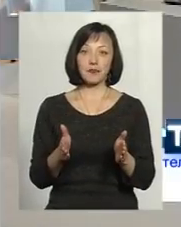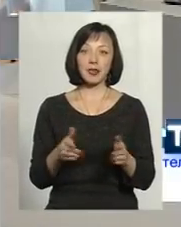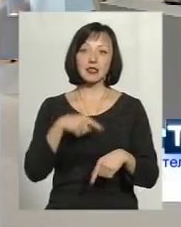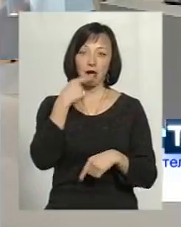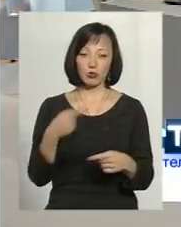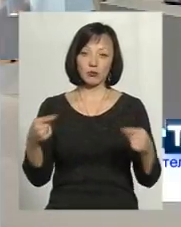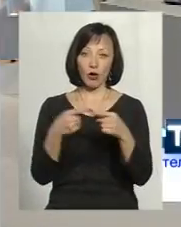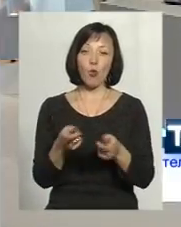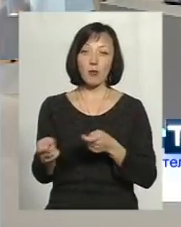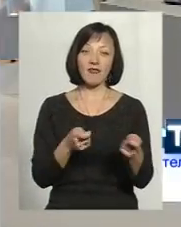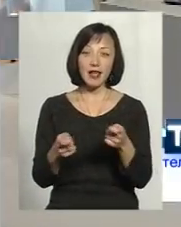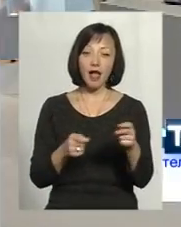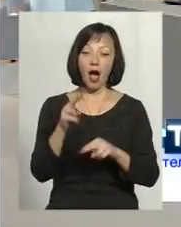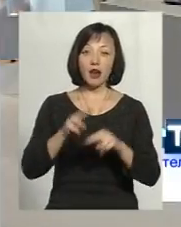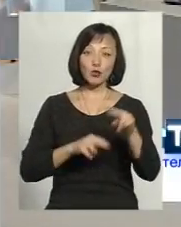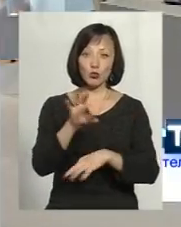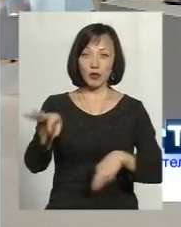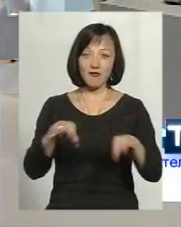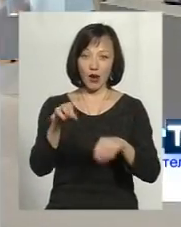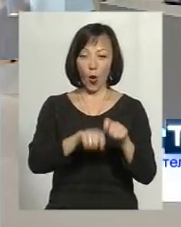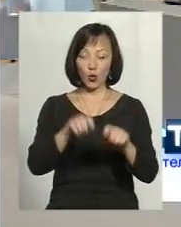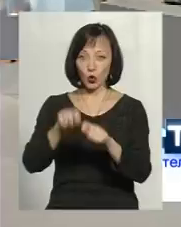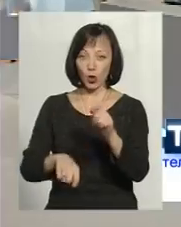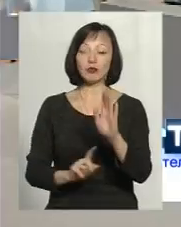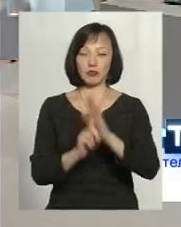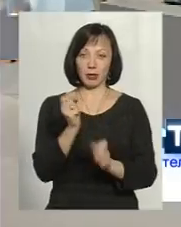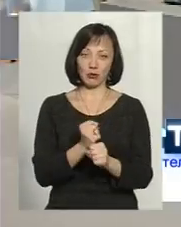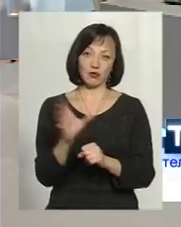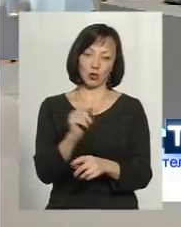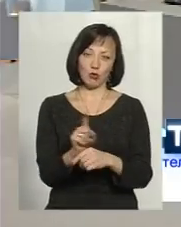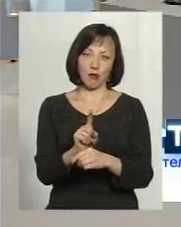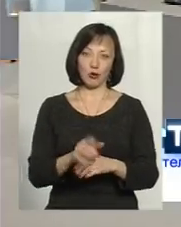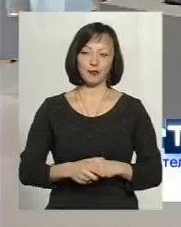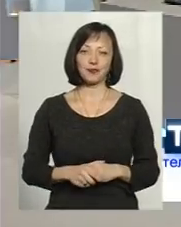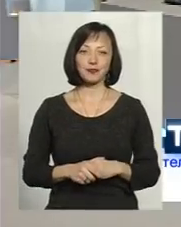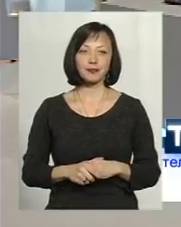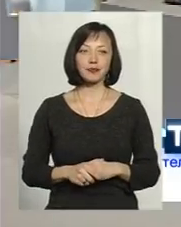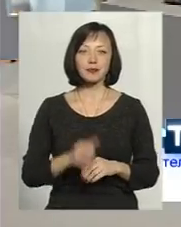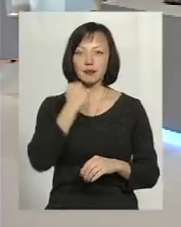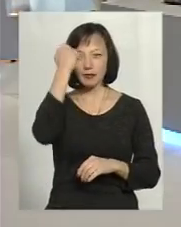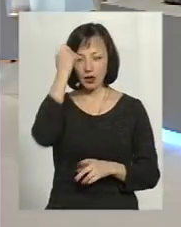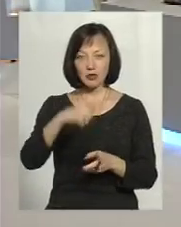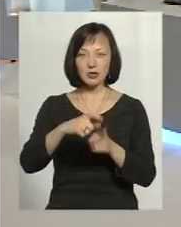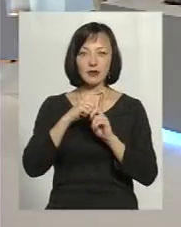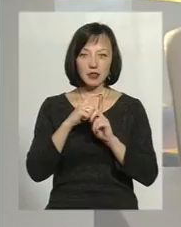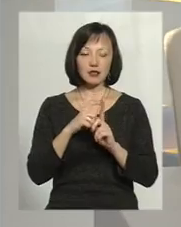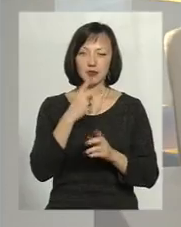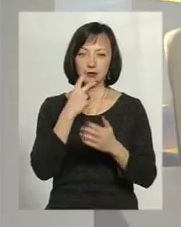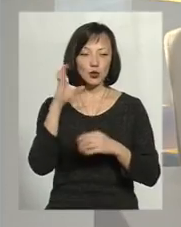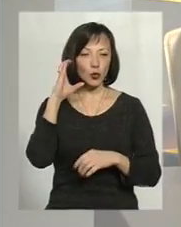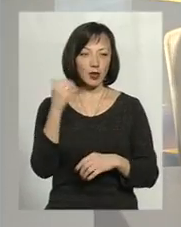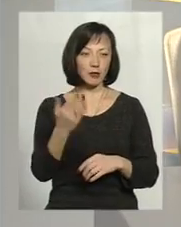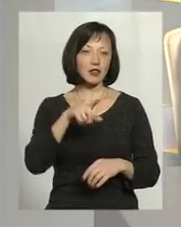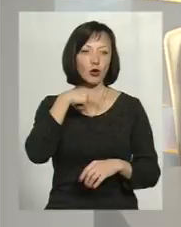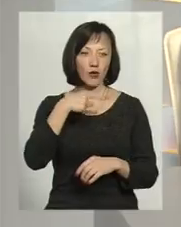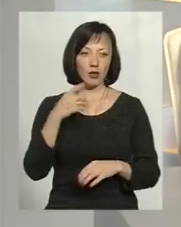скажу, що управління архітектурно-будівельного контролю запустили, працює, все нормально. Дякую за відповідь. 619060. Слухаємо